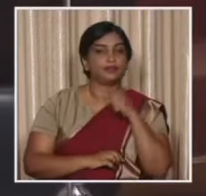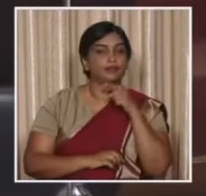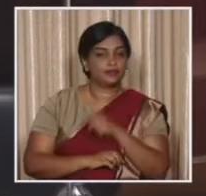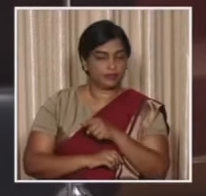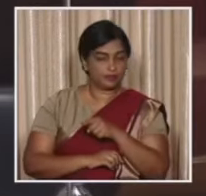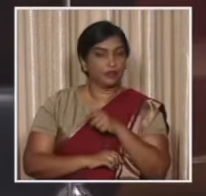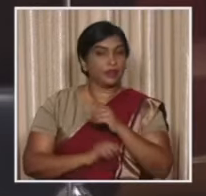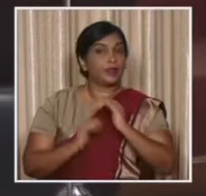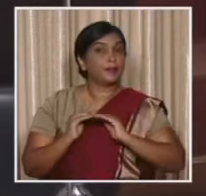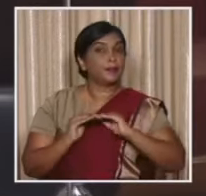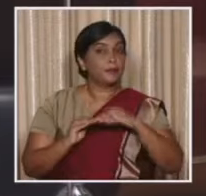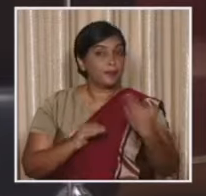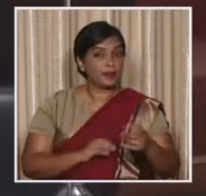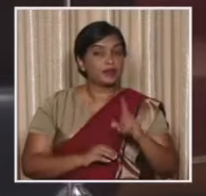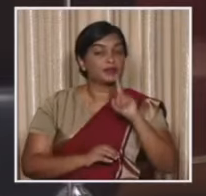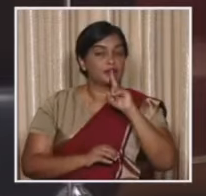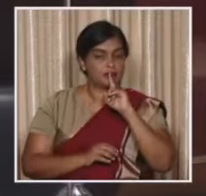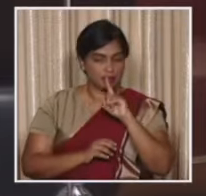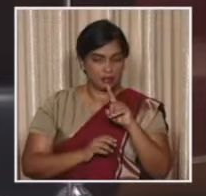එතකොට ඊට පස්සේ කියනවා,